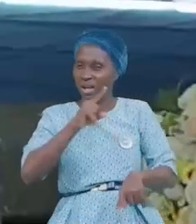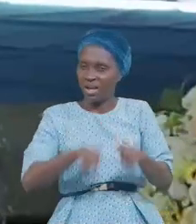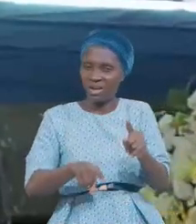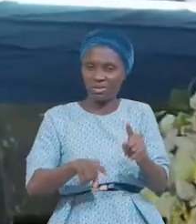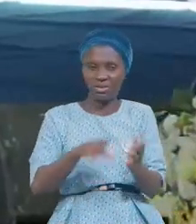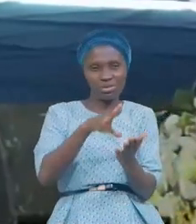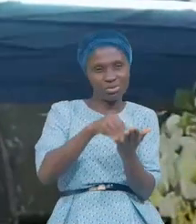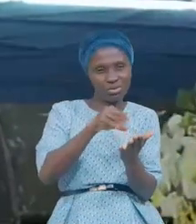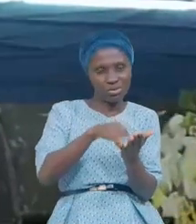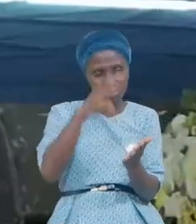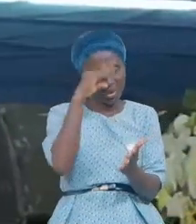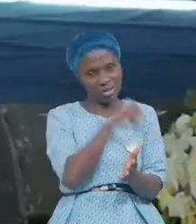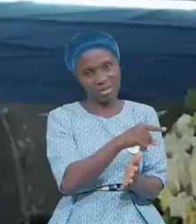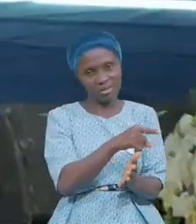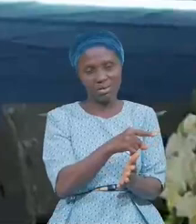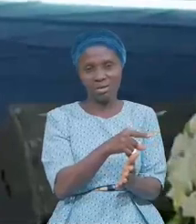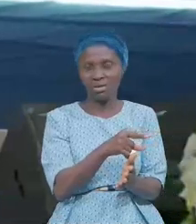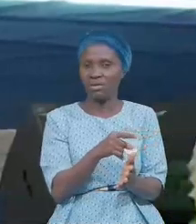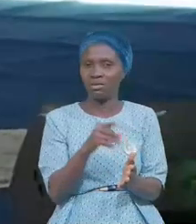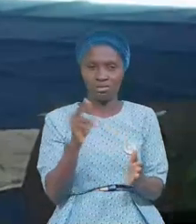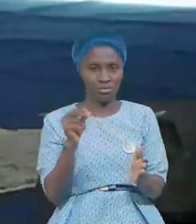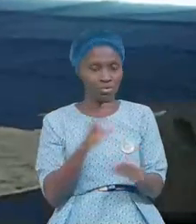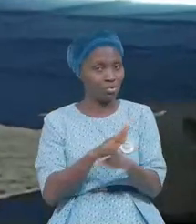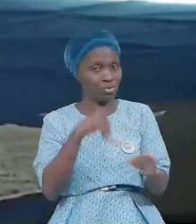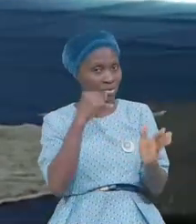lui. Ne dis plus ça.